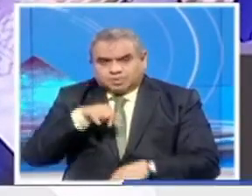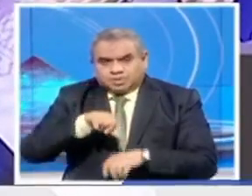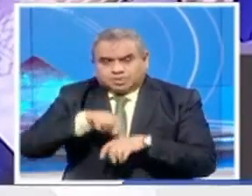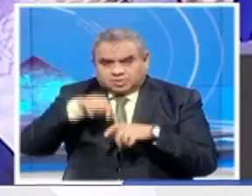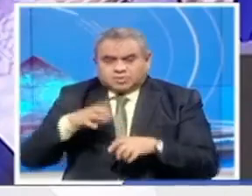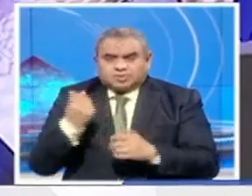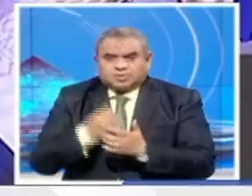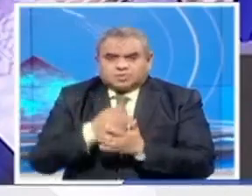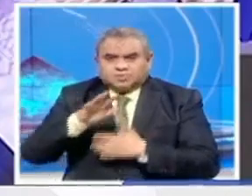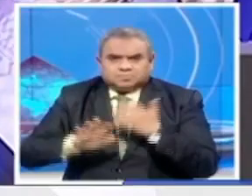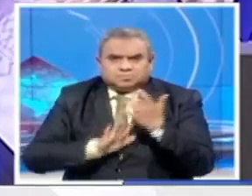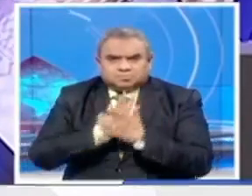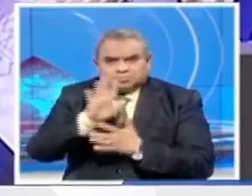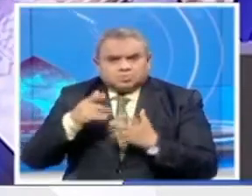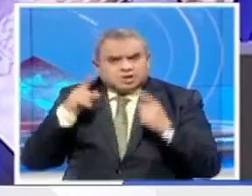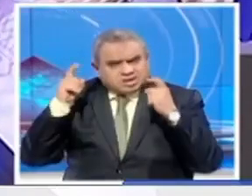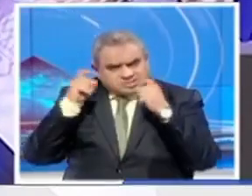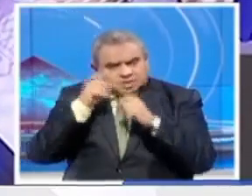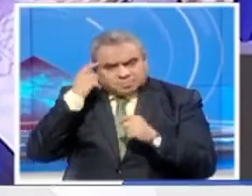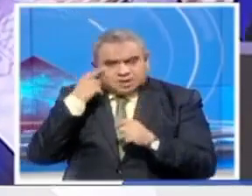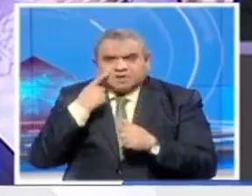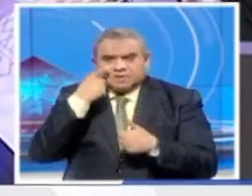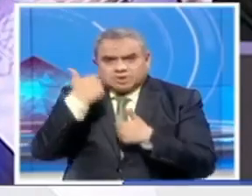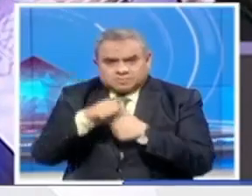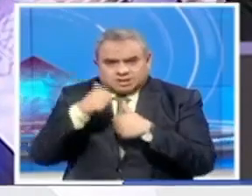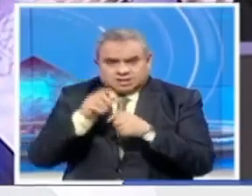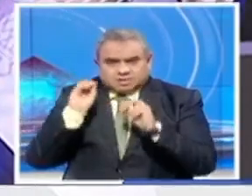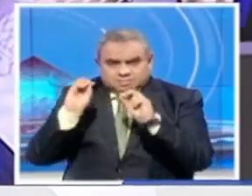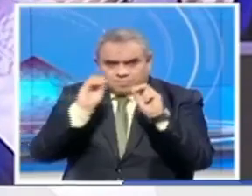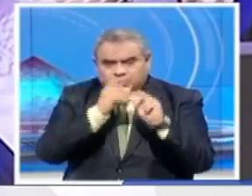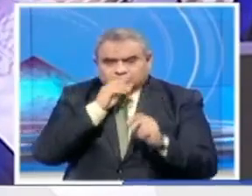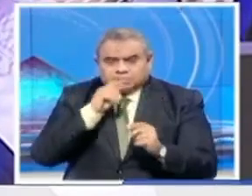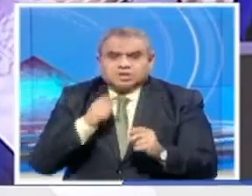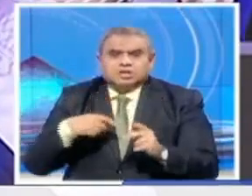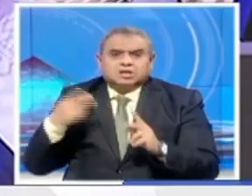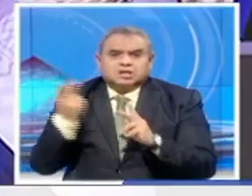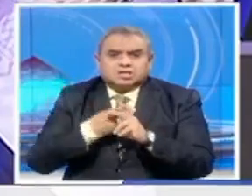فيها وحياتنا، وده امر طبيعي يعني، اقول بس يا جماعه ده